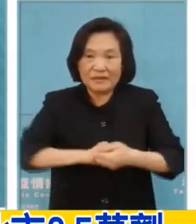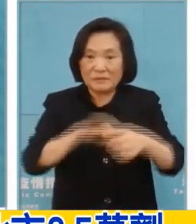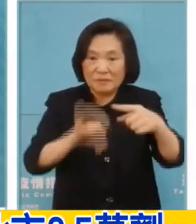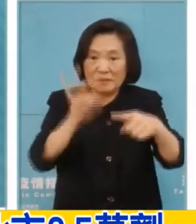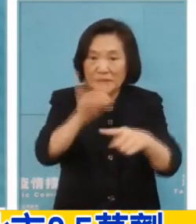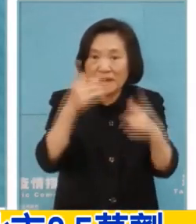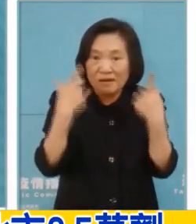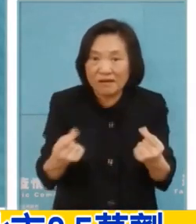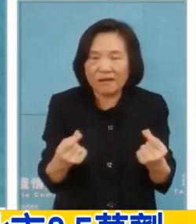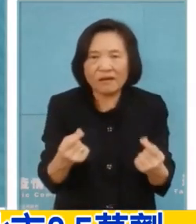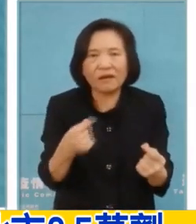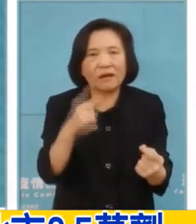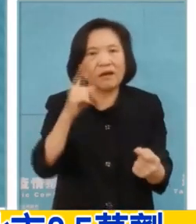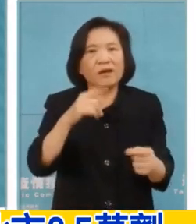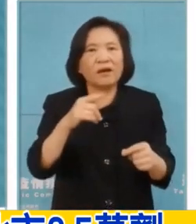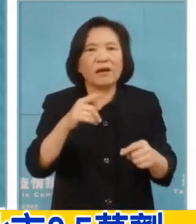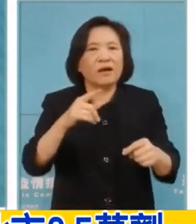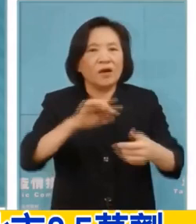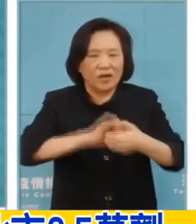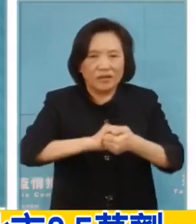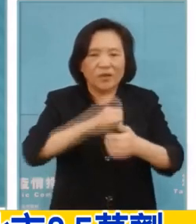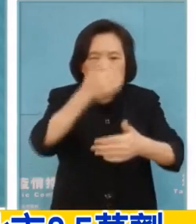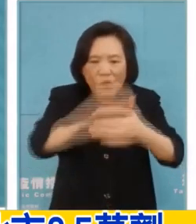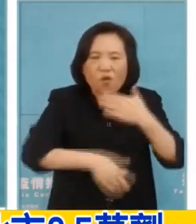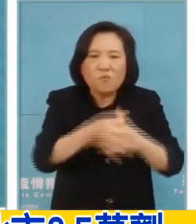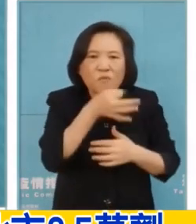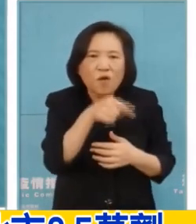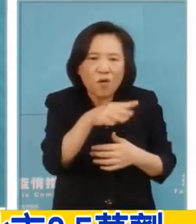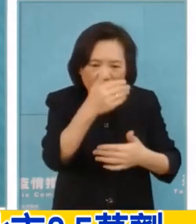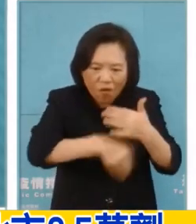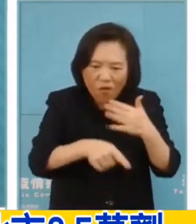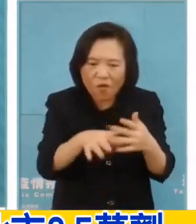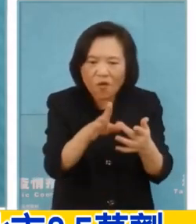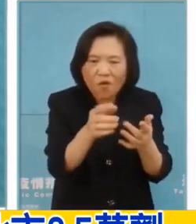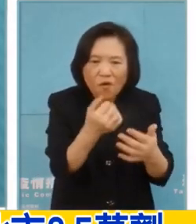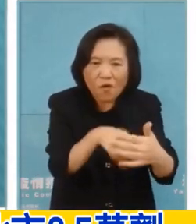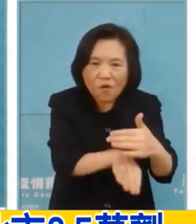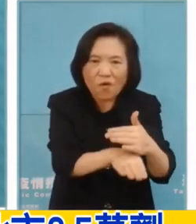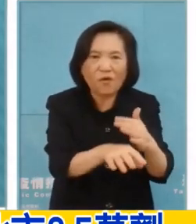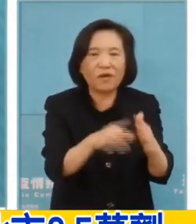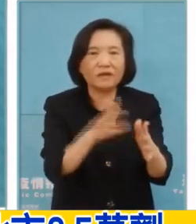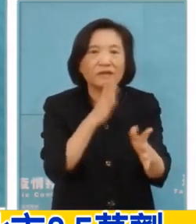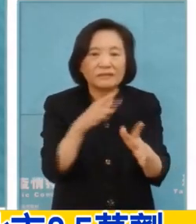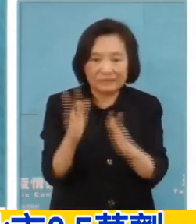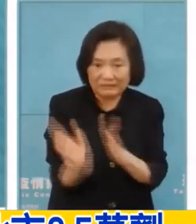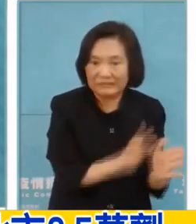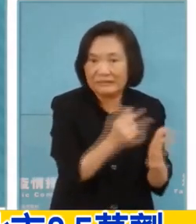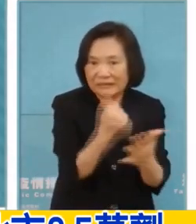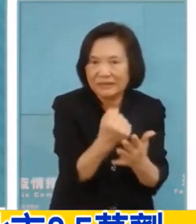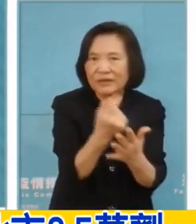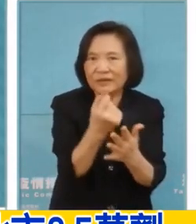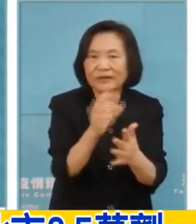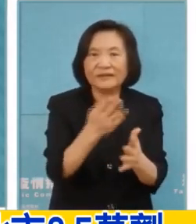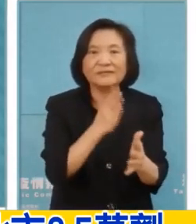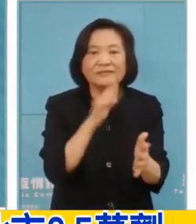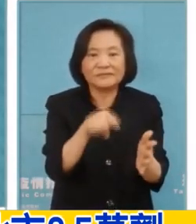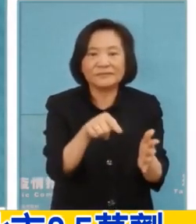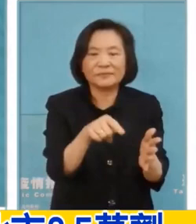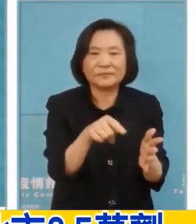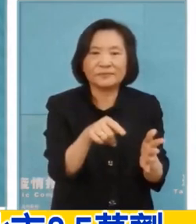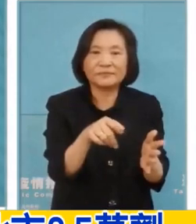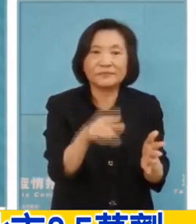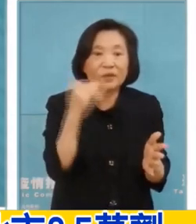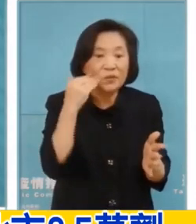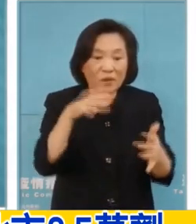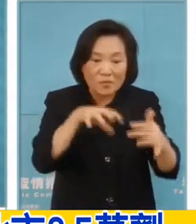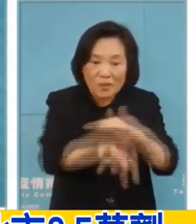定会有一些剩余量。那剩余量呢，其实可应用的空间不是很大，可是这确实可以让